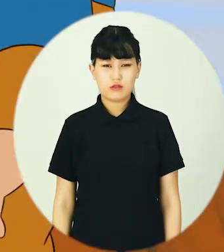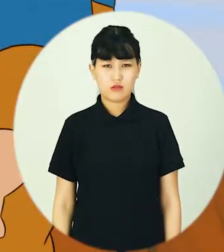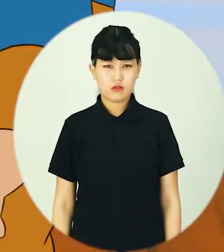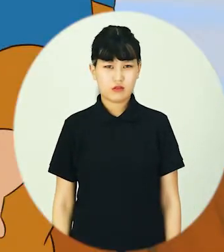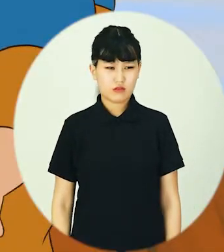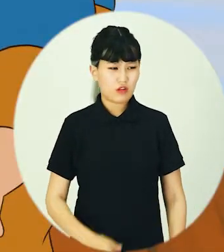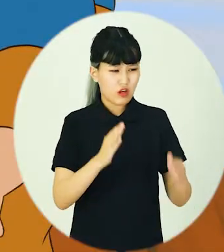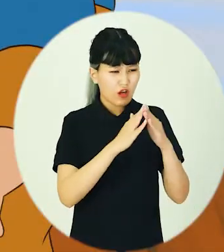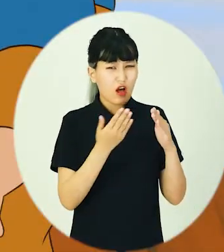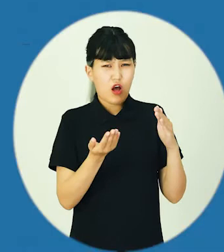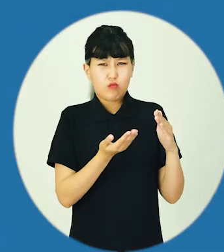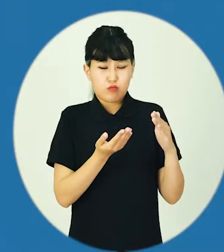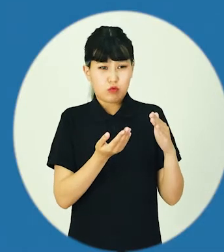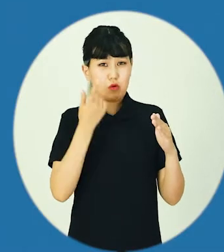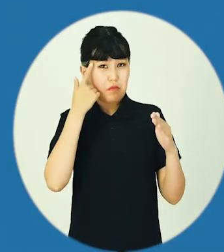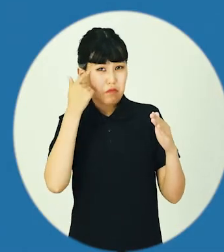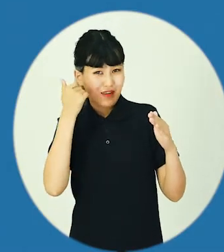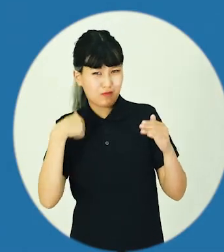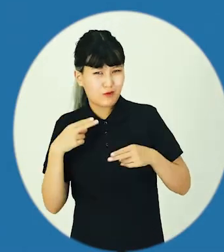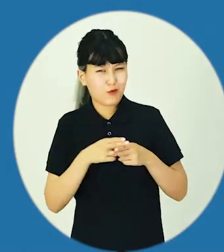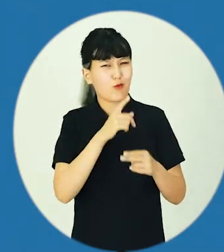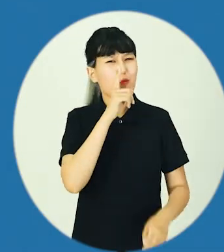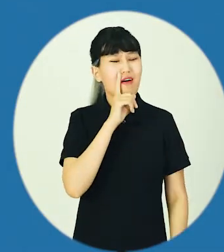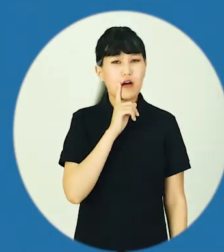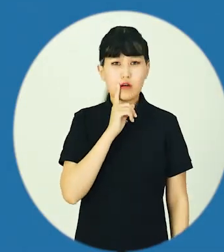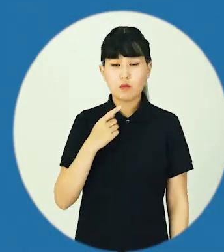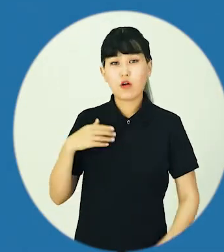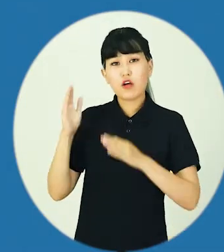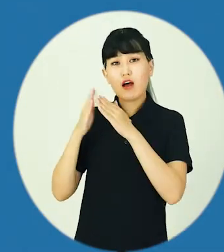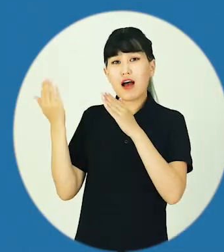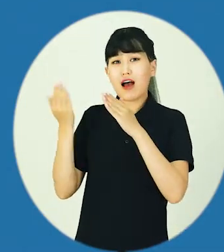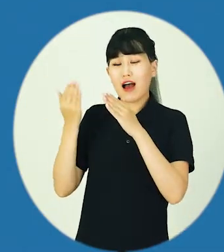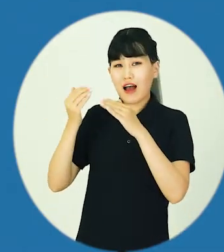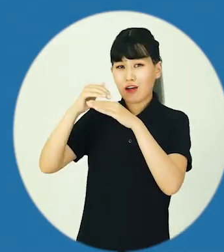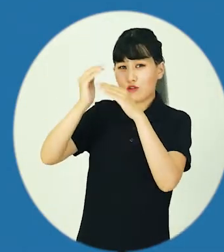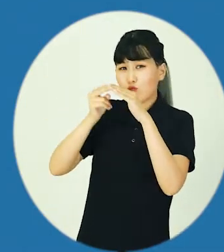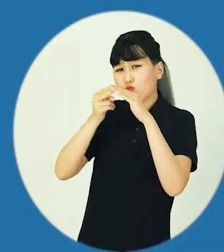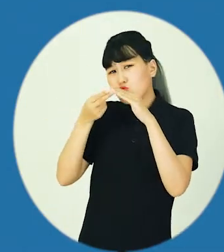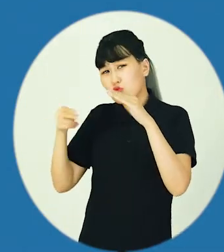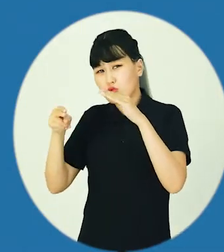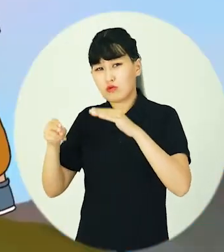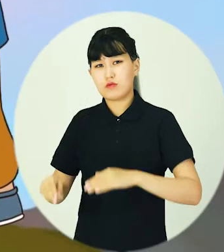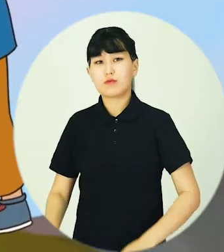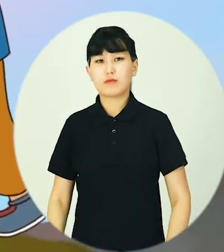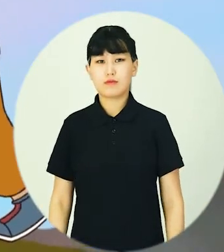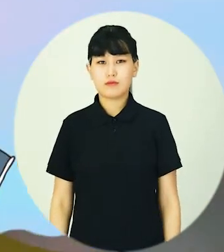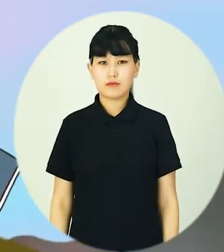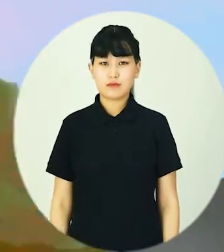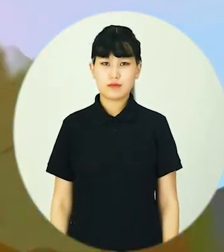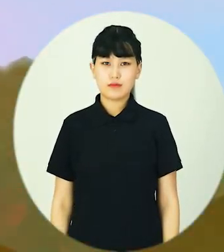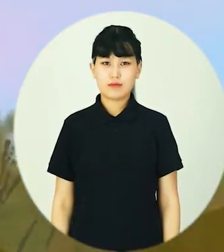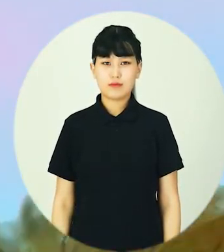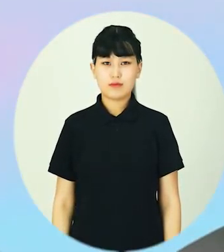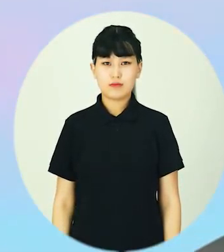Үүрээ чи мэддэг бол хүргэж өгмөөр л энэ. Манай яг энэ насгийн хавцалт л да.